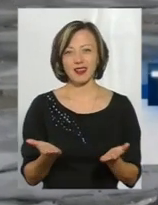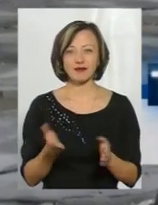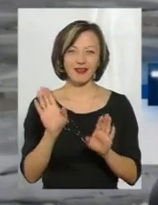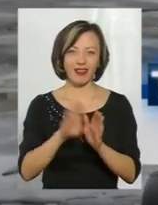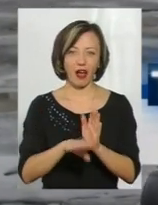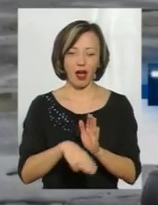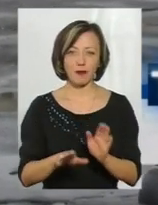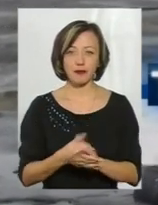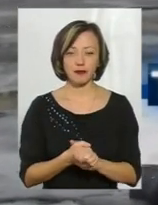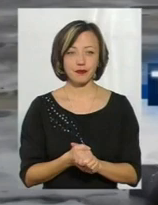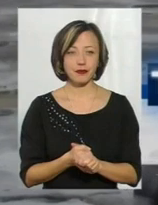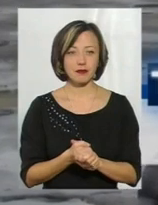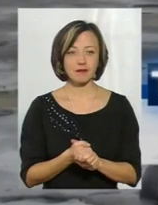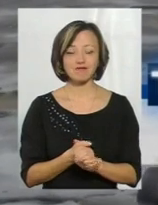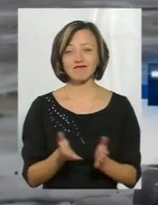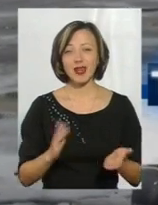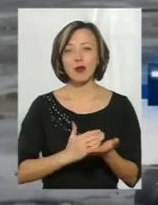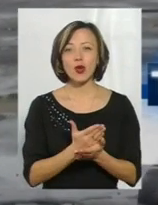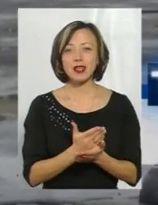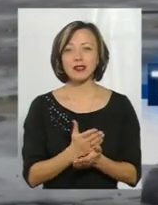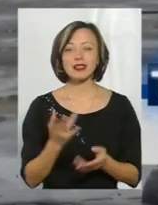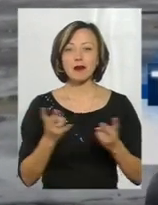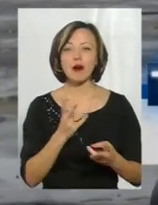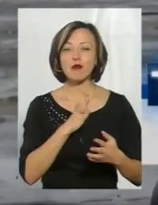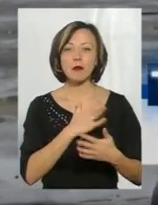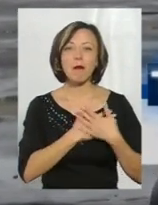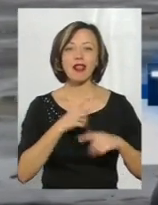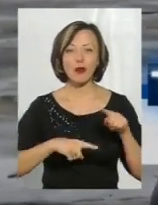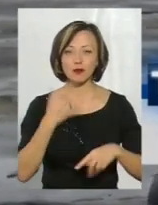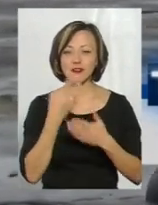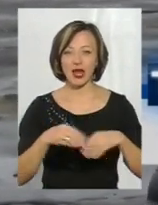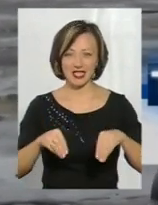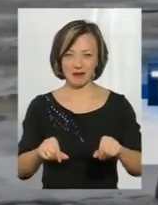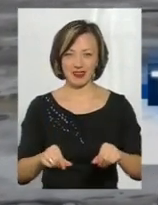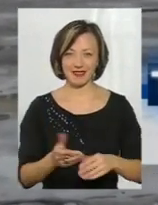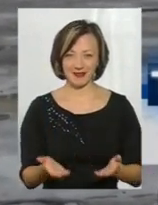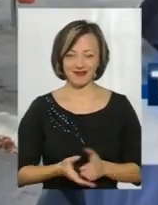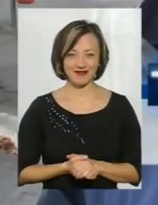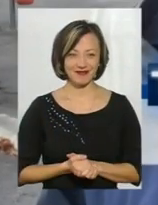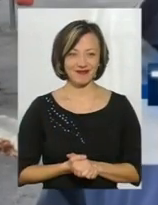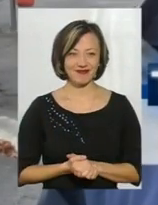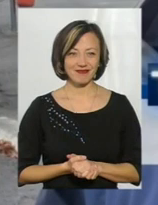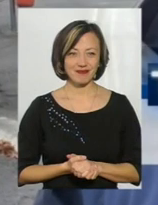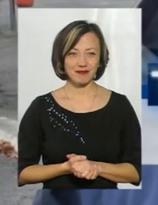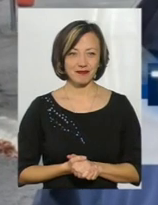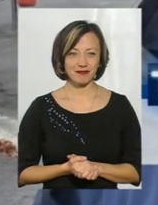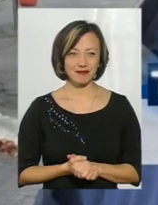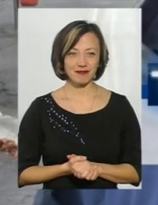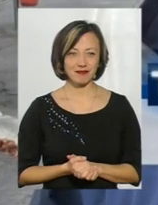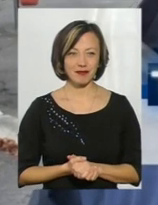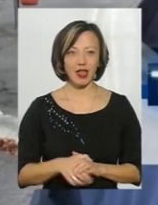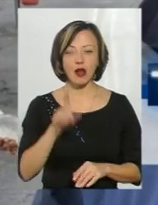таке. Політика – бути патріотом своєї землі. От в чому патріотизм? Поки місці